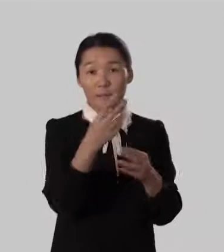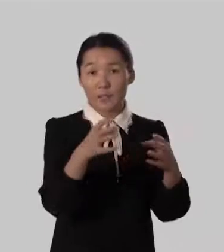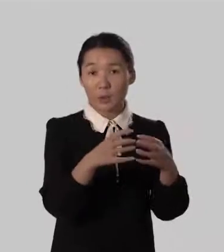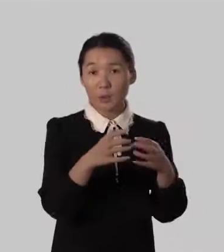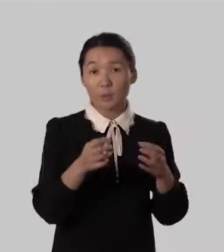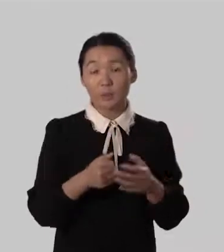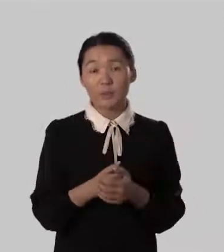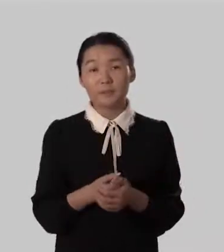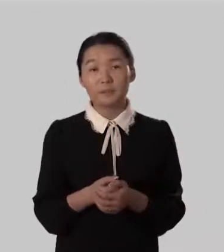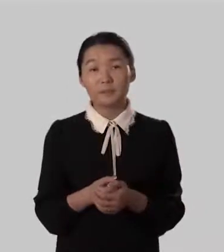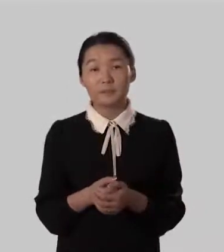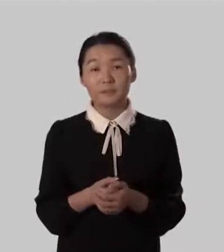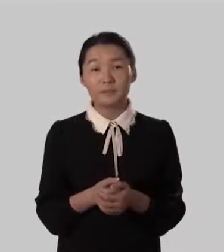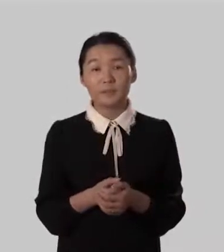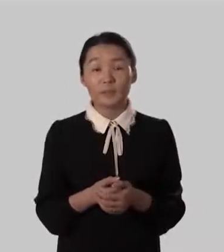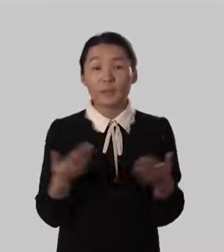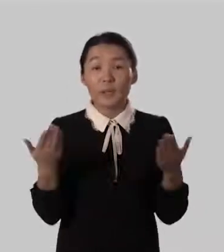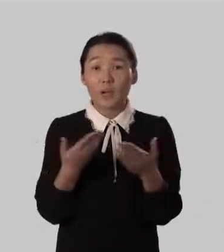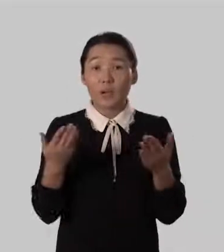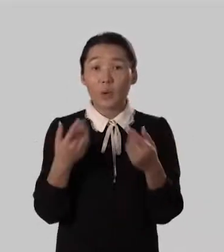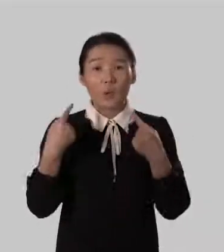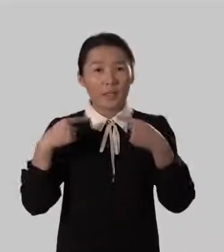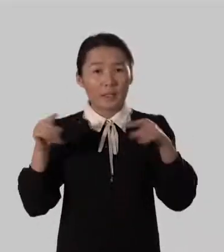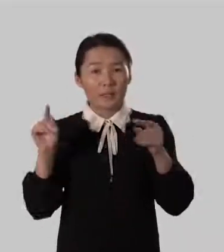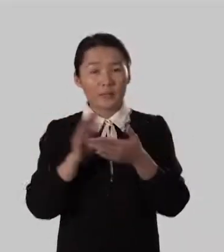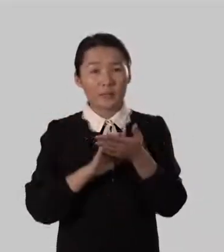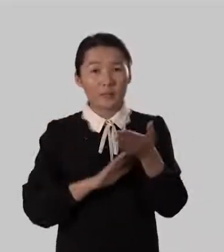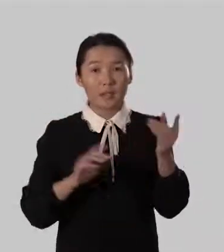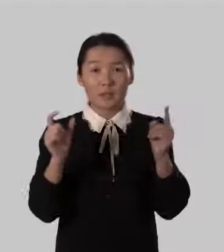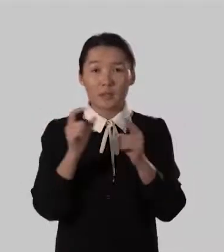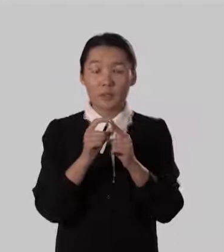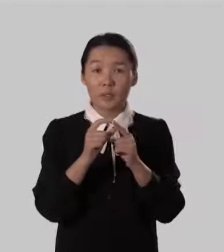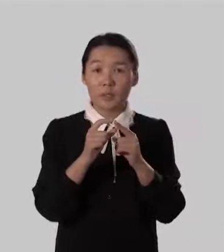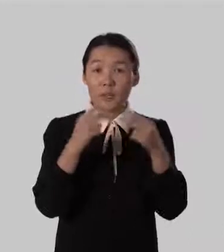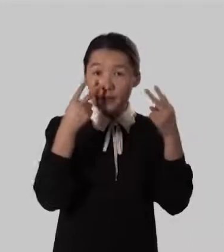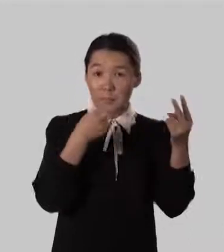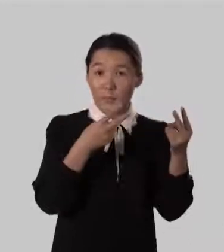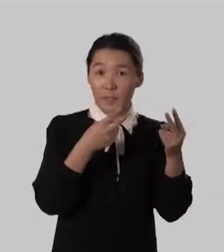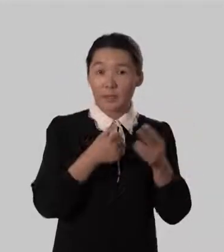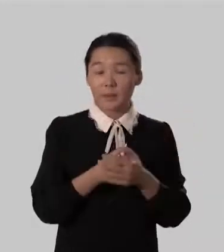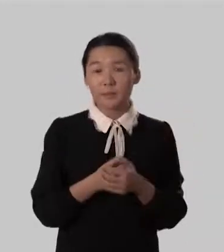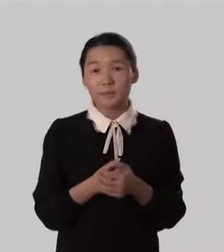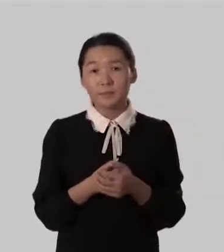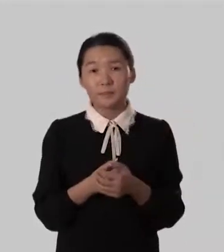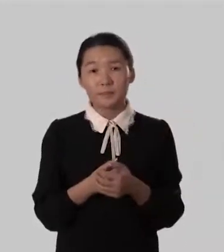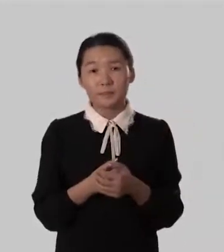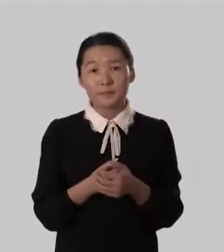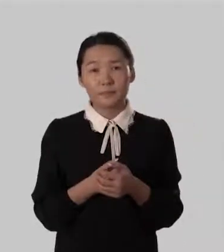и второй группы какое отличие в написании слов вы заметили